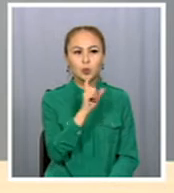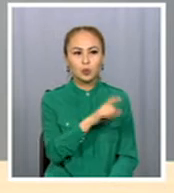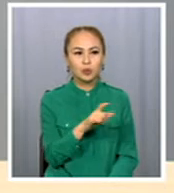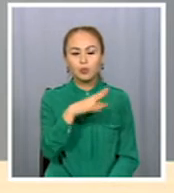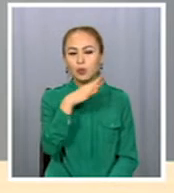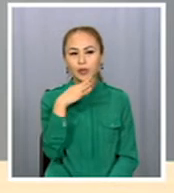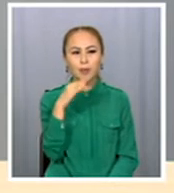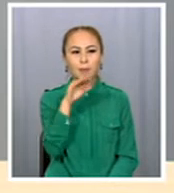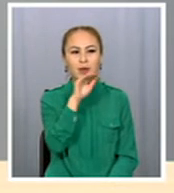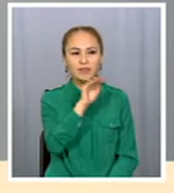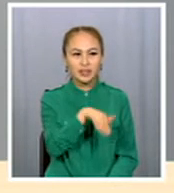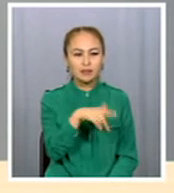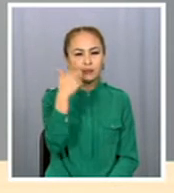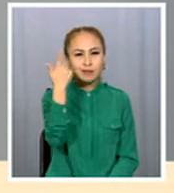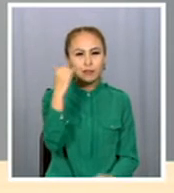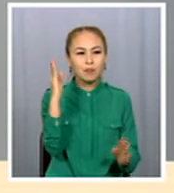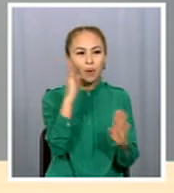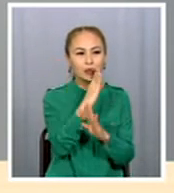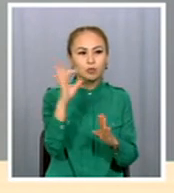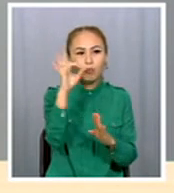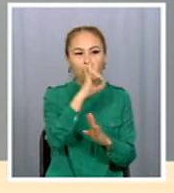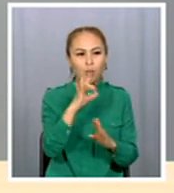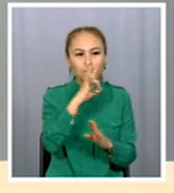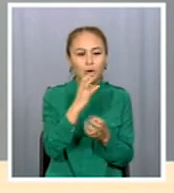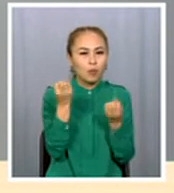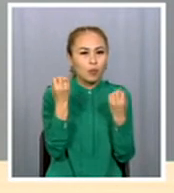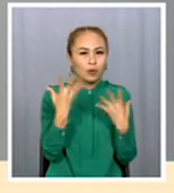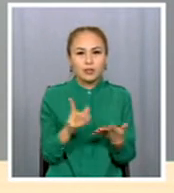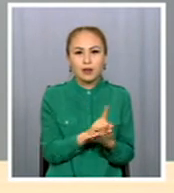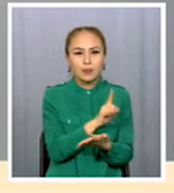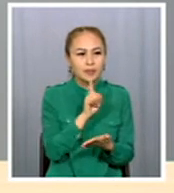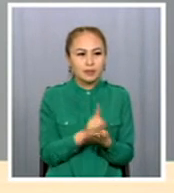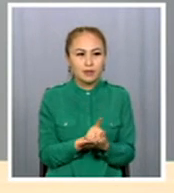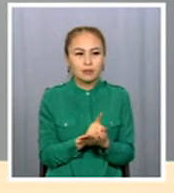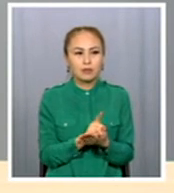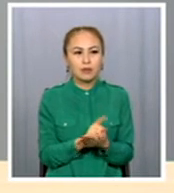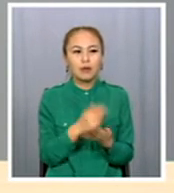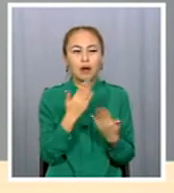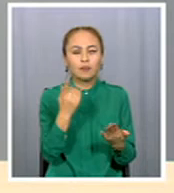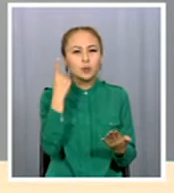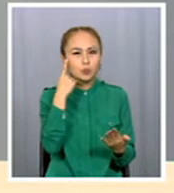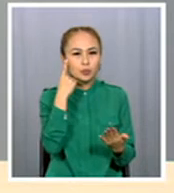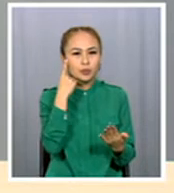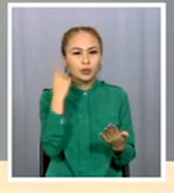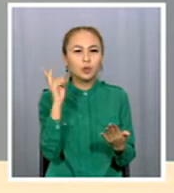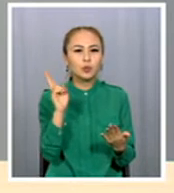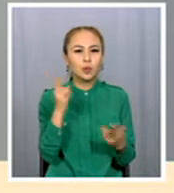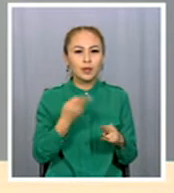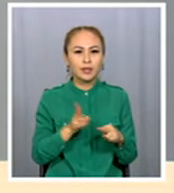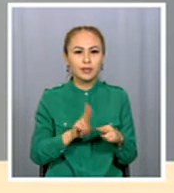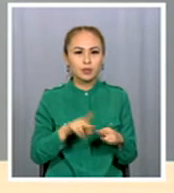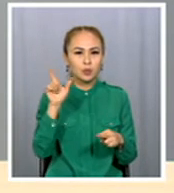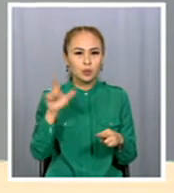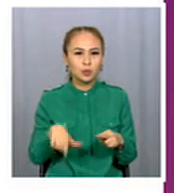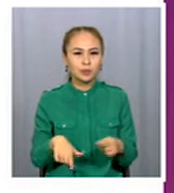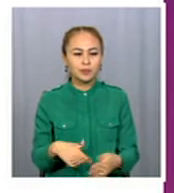многих профессий знать прогноз погоды просто необходимо. Как вы думаете, кто эти люди?